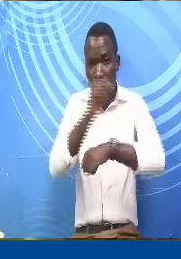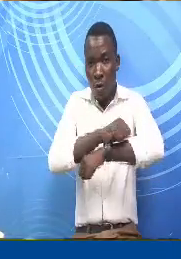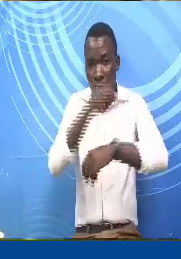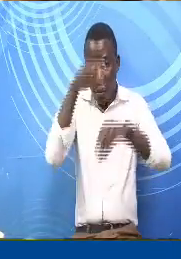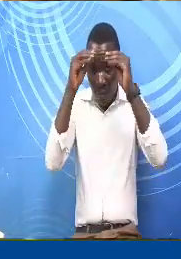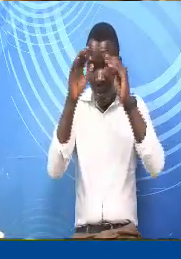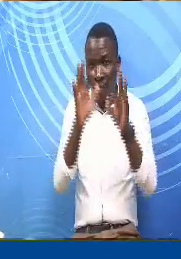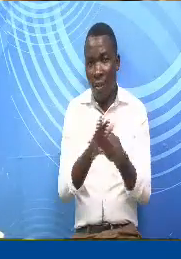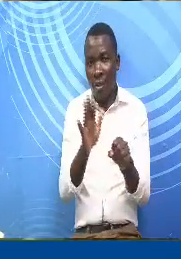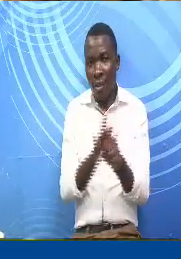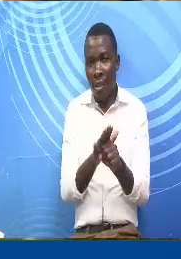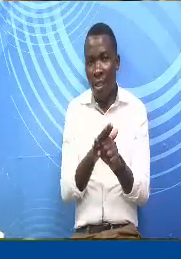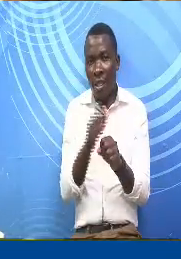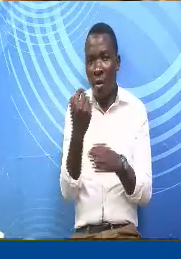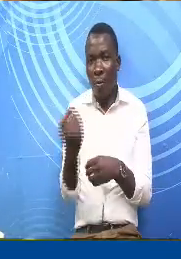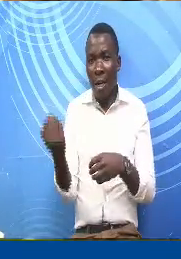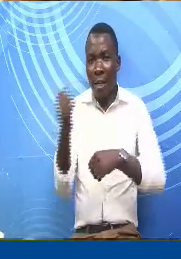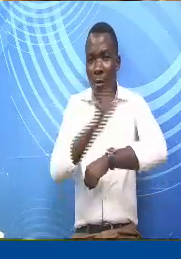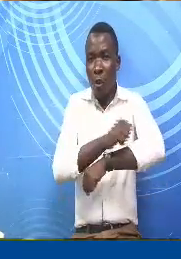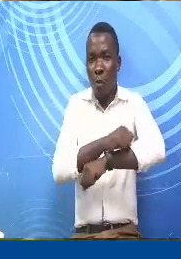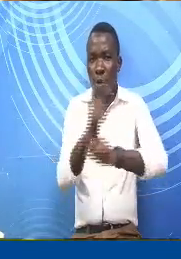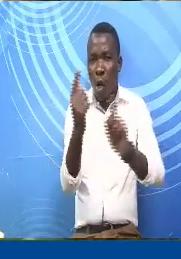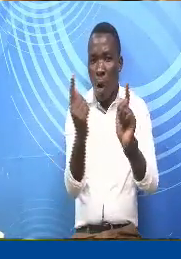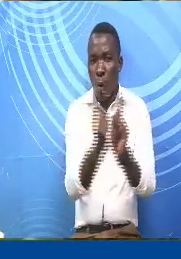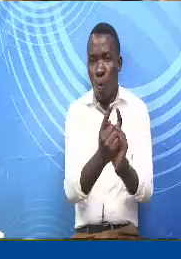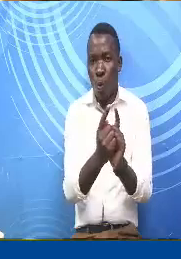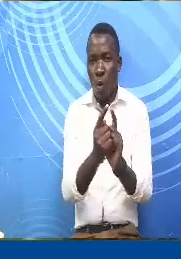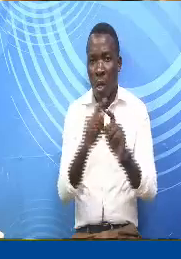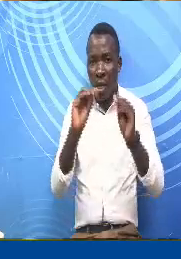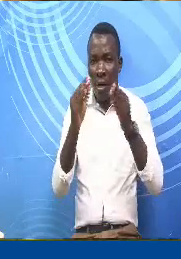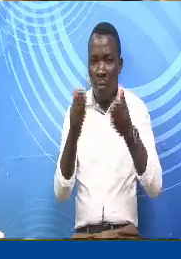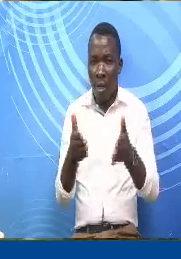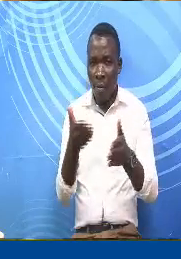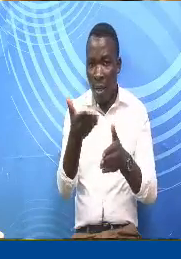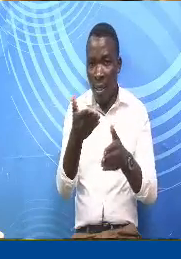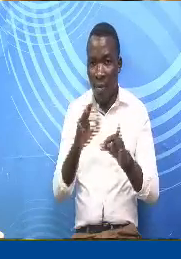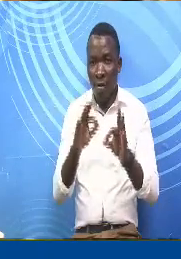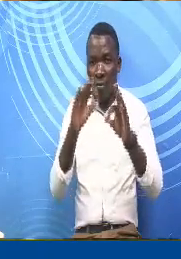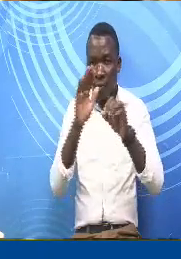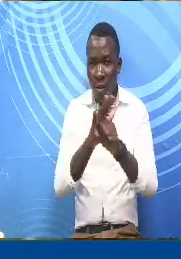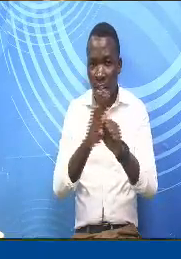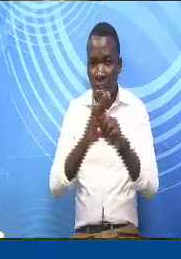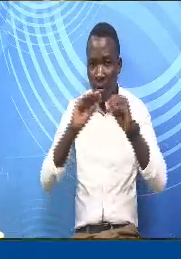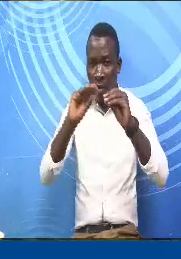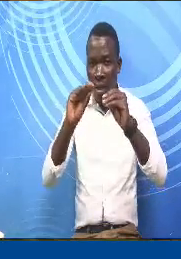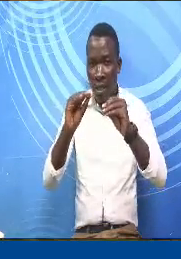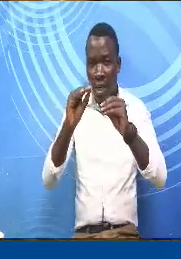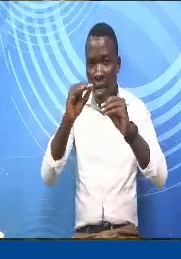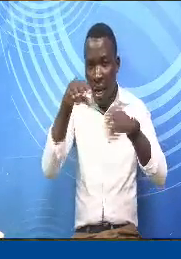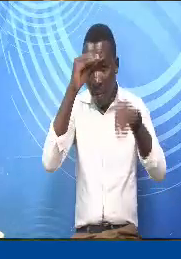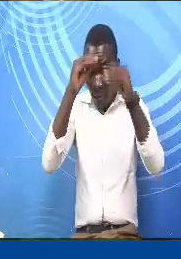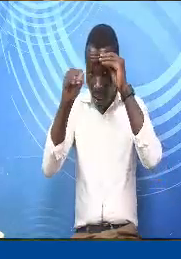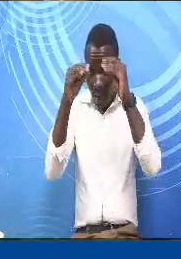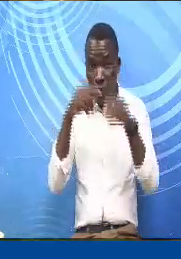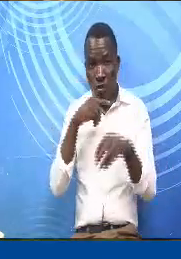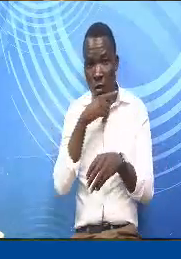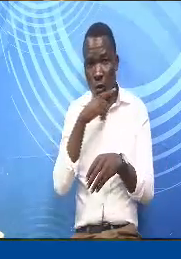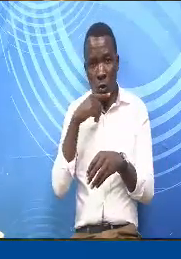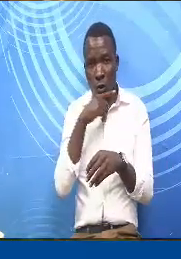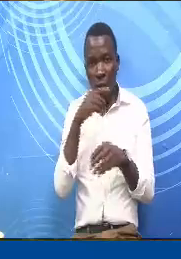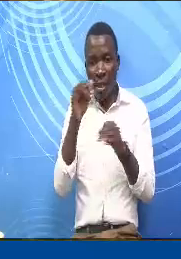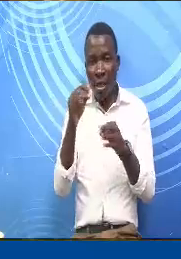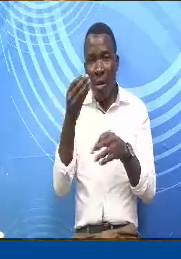ishuri abasha guhura na mwarimu, hari byinshi amwigisha, ndetse akabasha kuhigiramo no kubana n'abandi, nubwo mu rugo bamuha